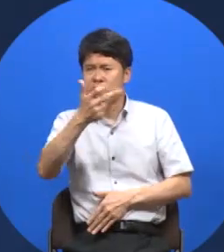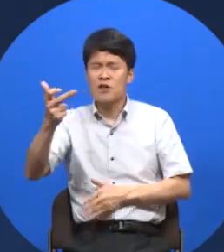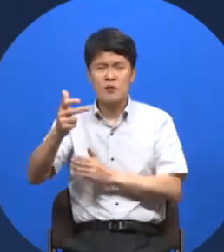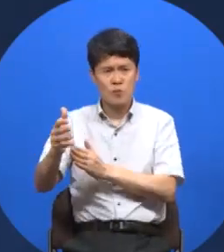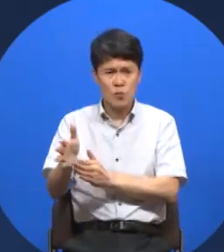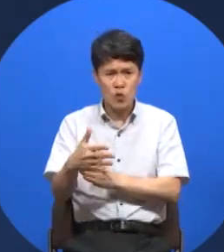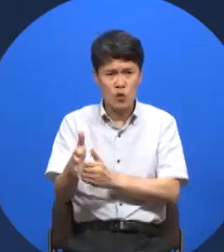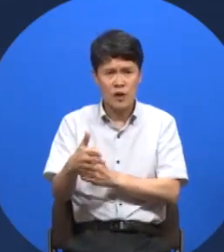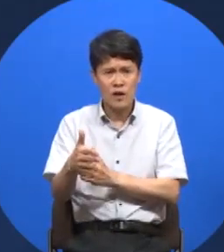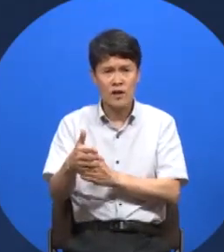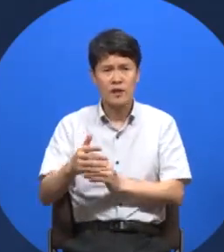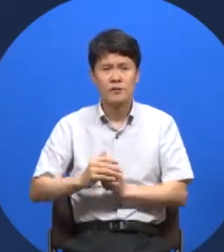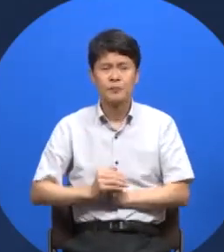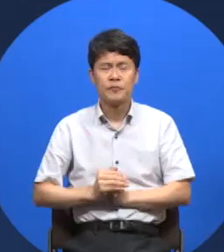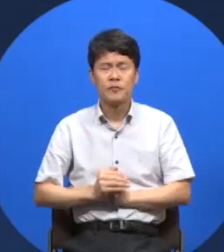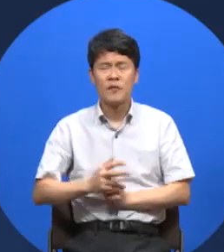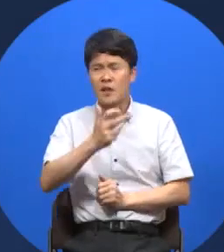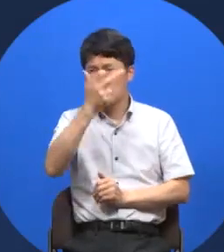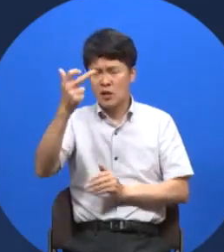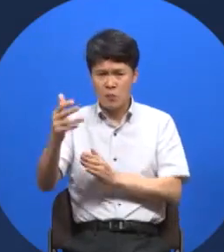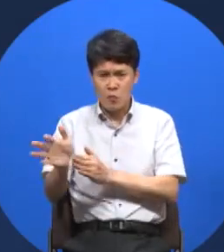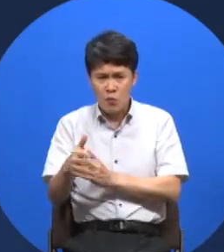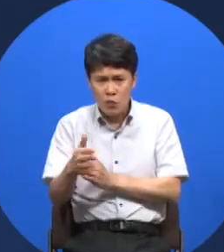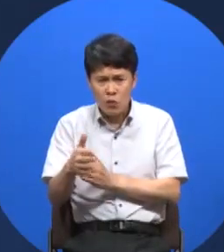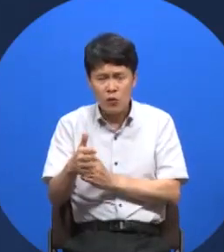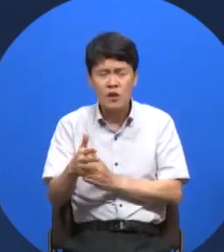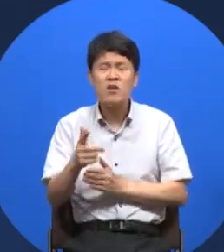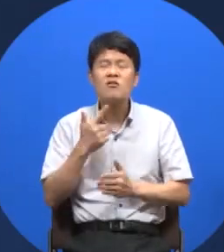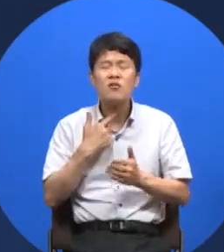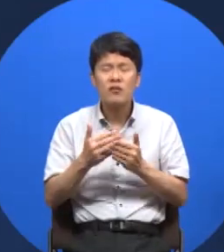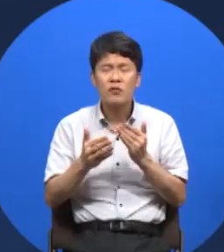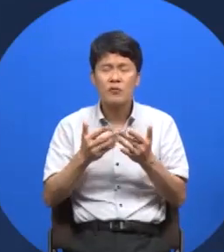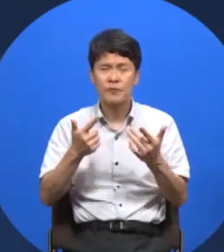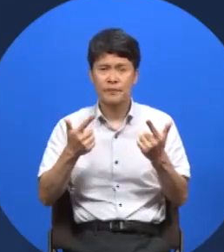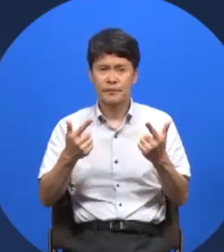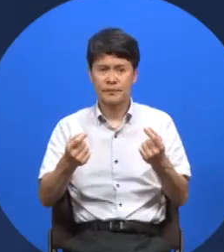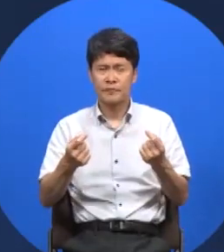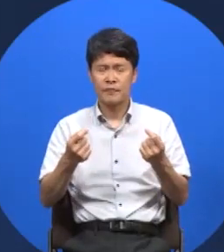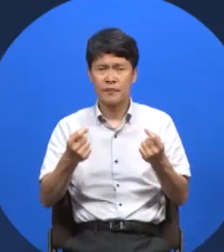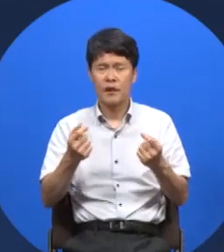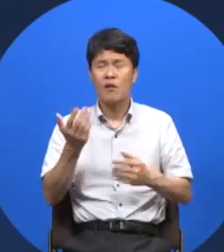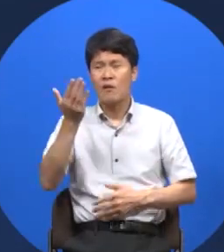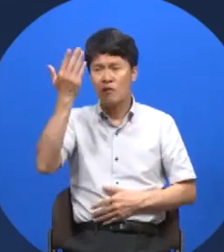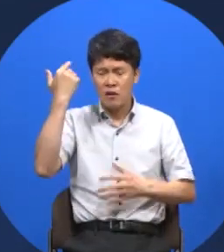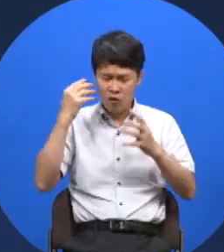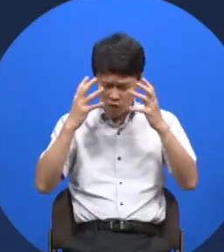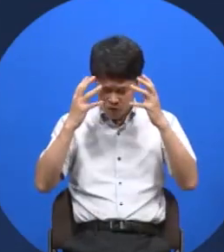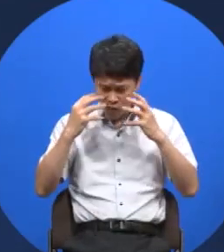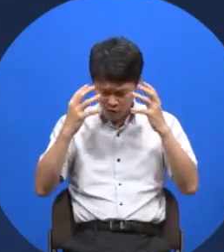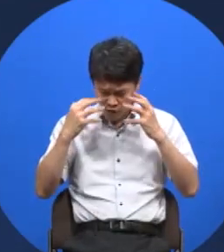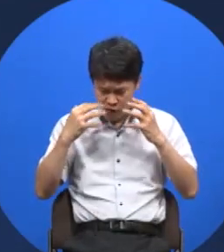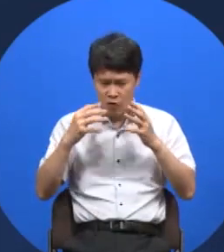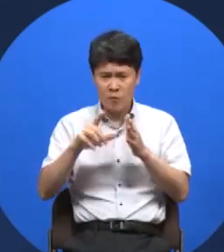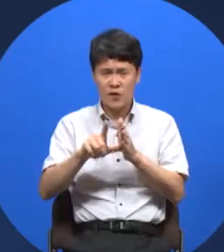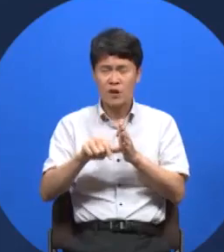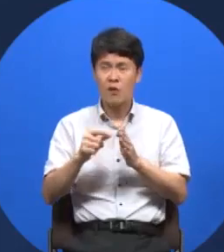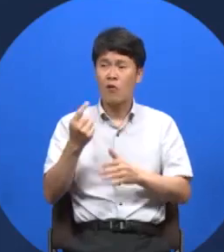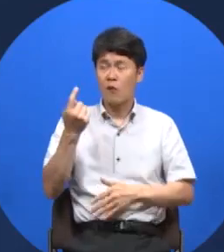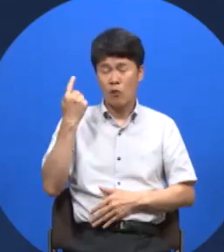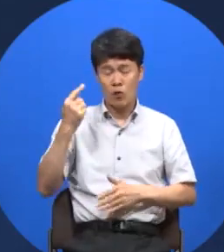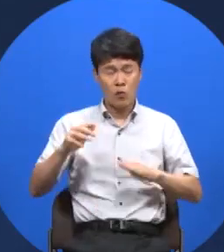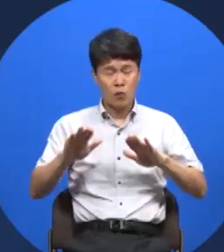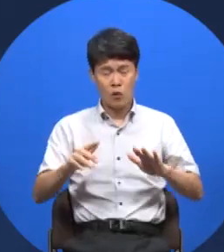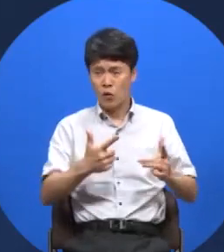물고기, 그 큰 물고기의 체험처럼 지나간 여름철 어제나